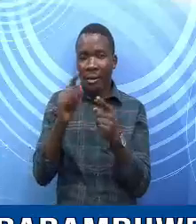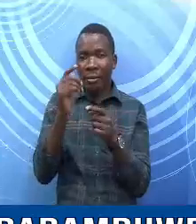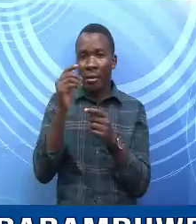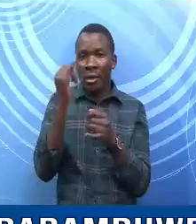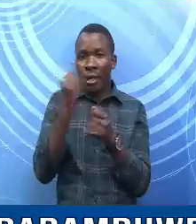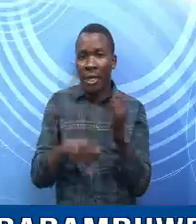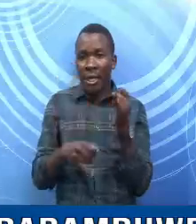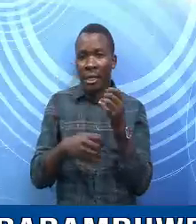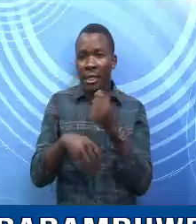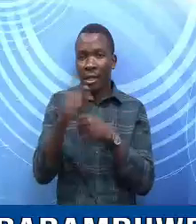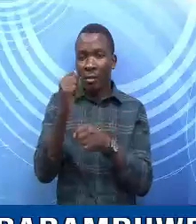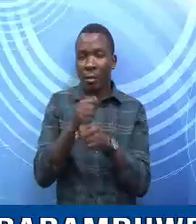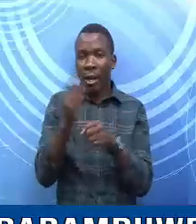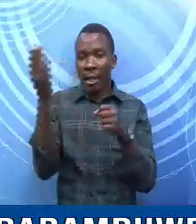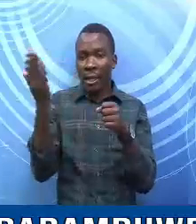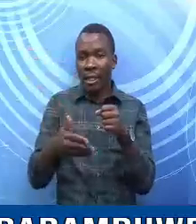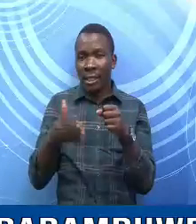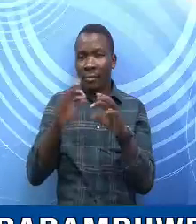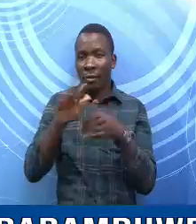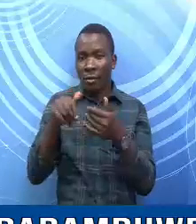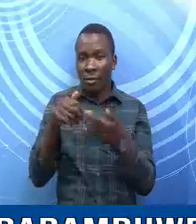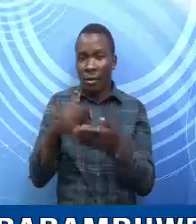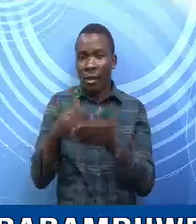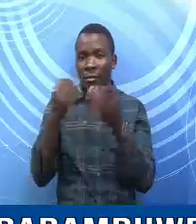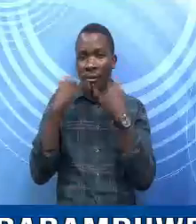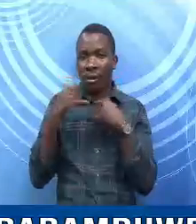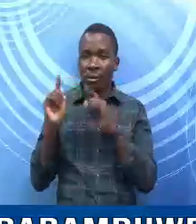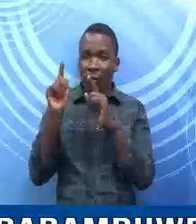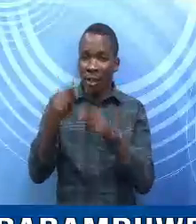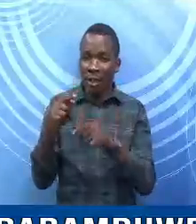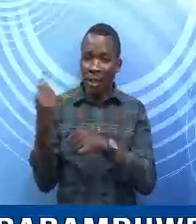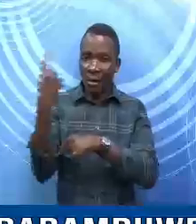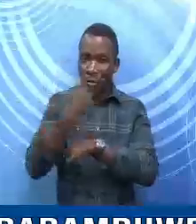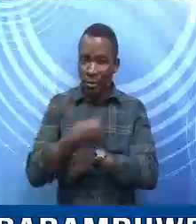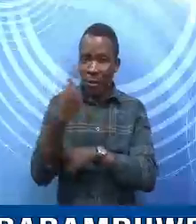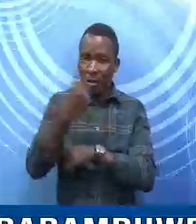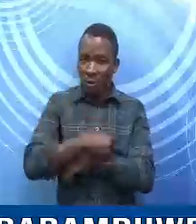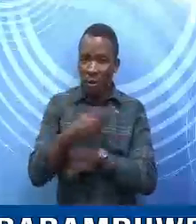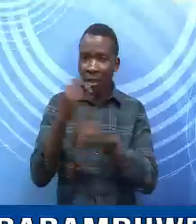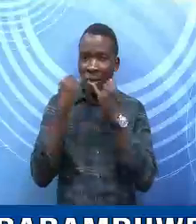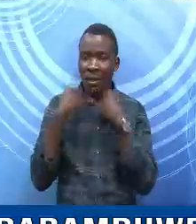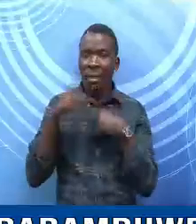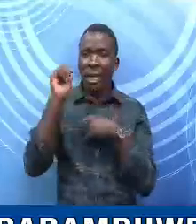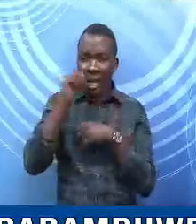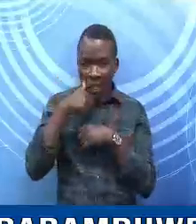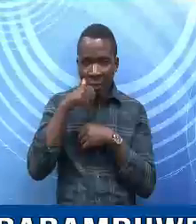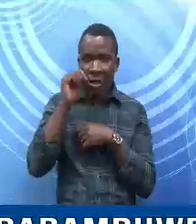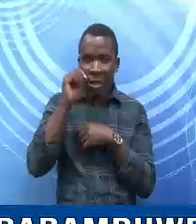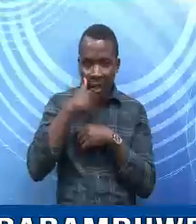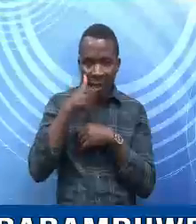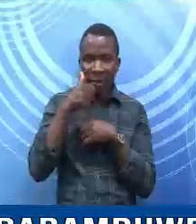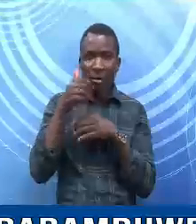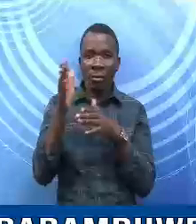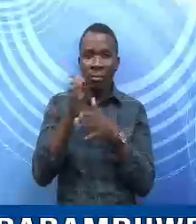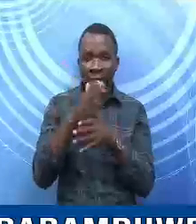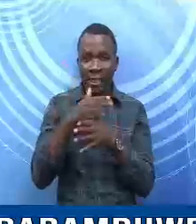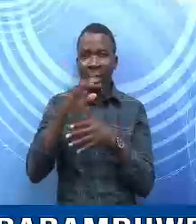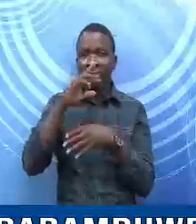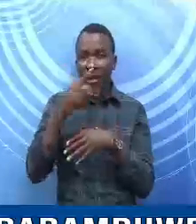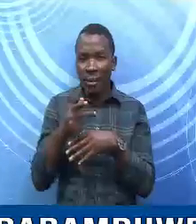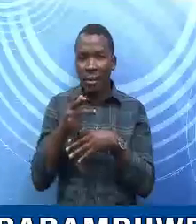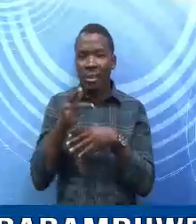n'igice nanone icyo babitubwiye. Tugiye buri munsi bakatubwira ngo ejo ngo minisiteri ndira basubiza ngo njyanama ndira aterana ngo ibabwire ko